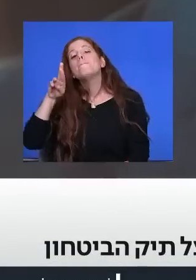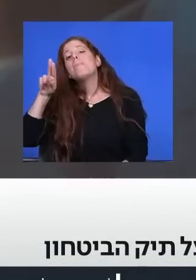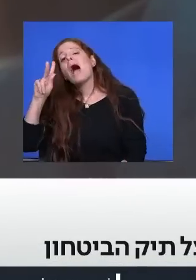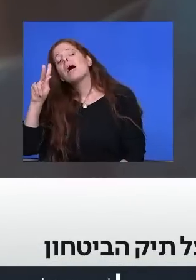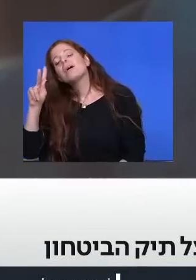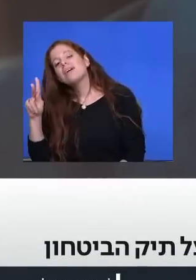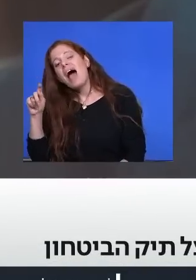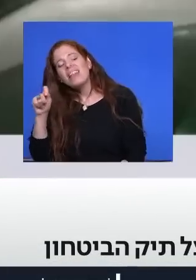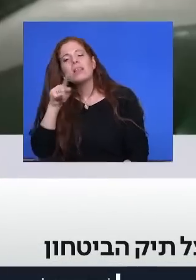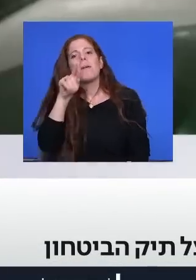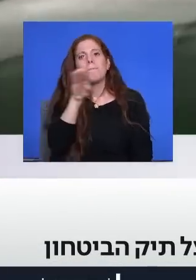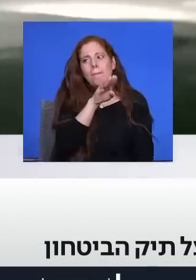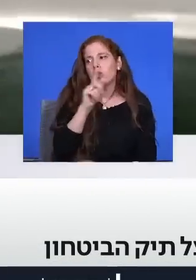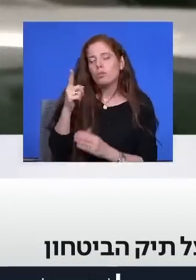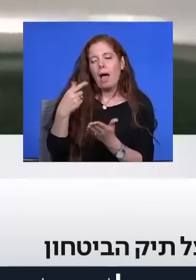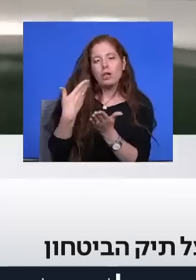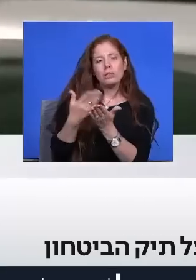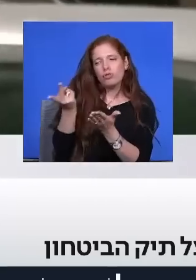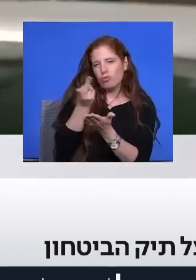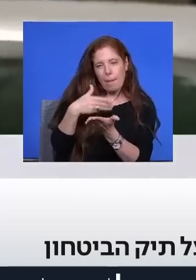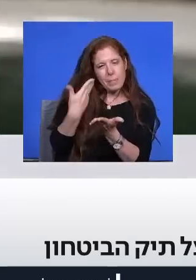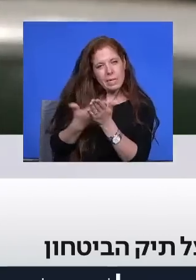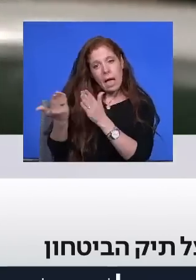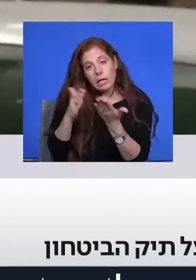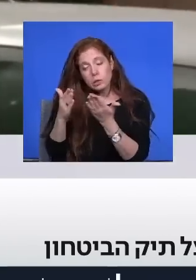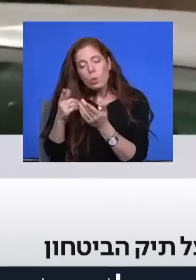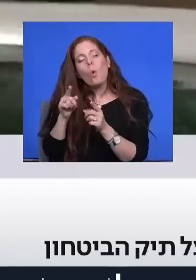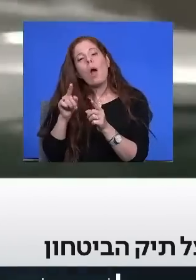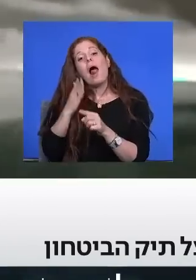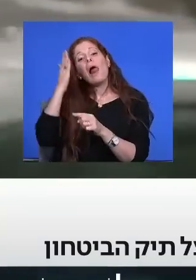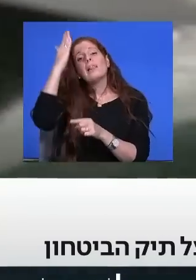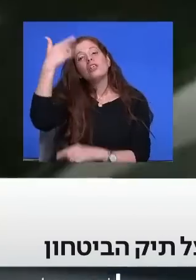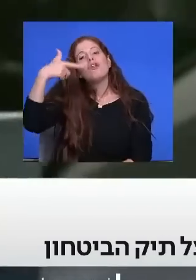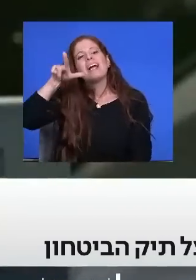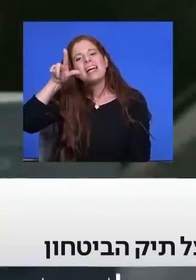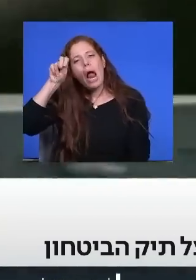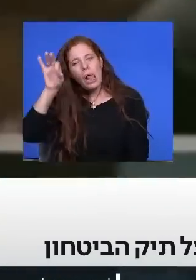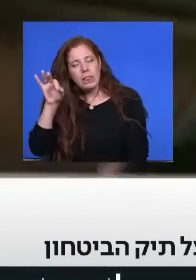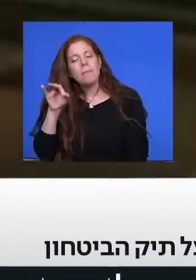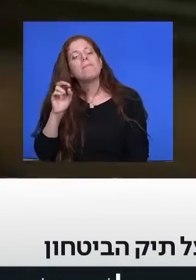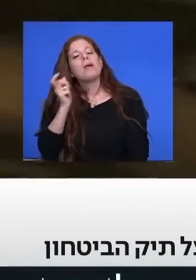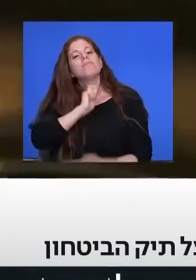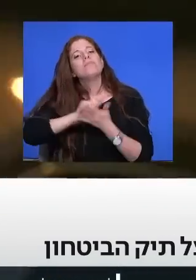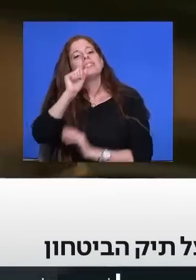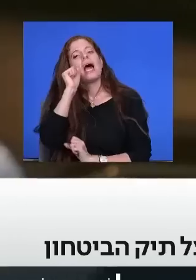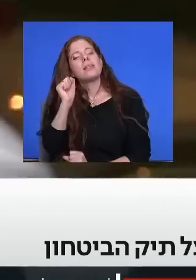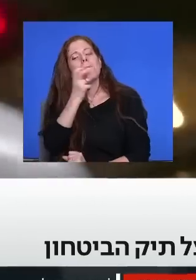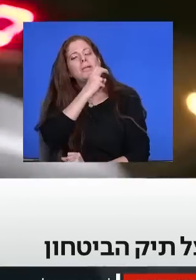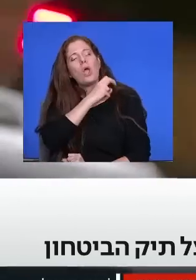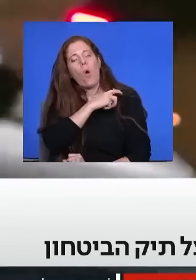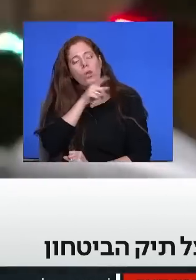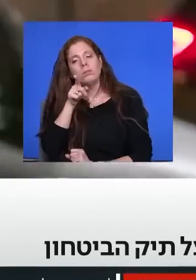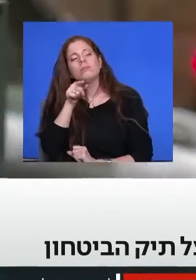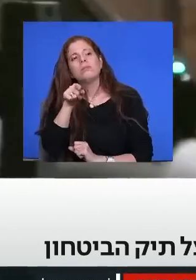שבה התייעצו השניים על עתידו של גלנט במשרד הביטחון. נתניהו משוחח עם גלנט אחרי